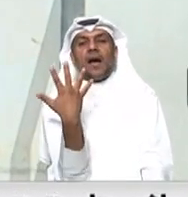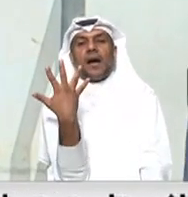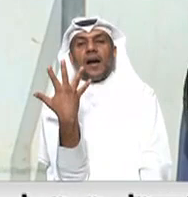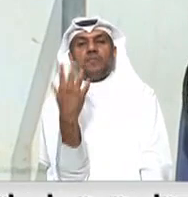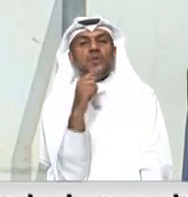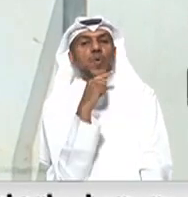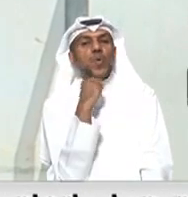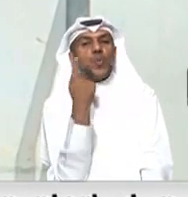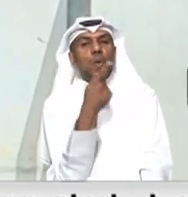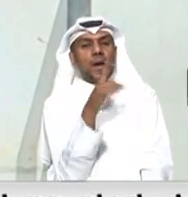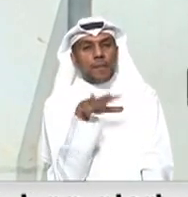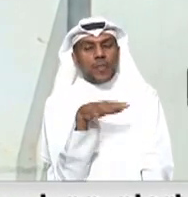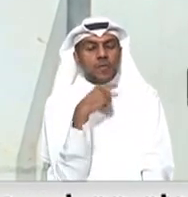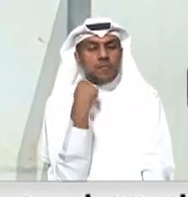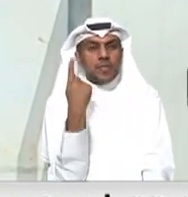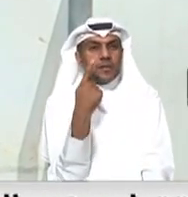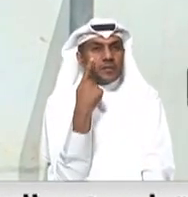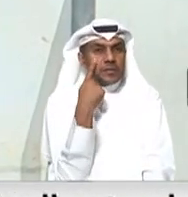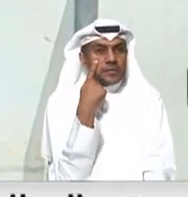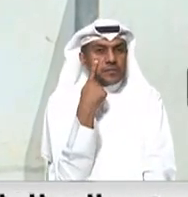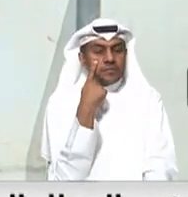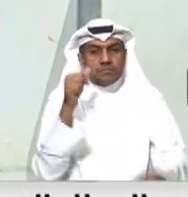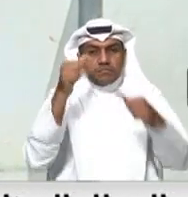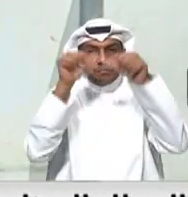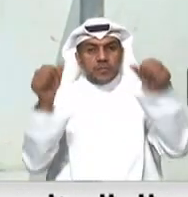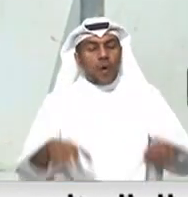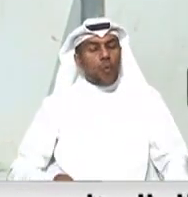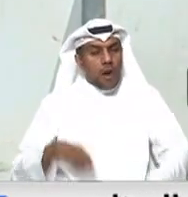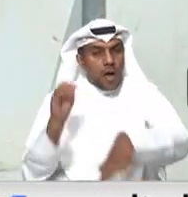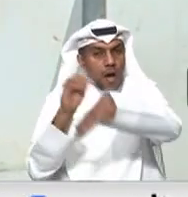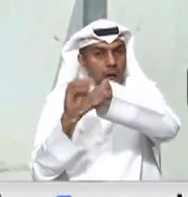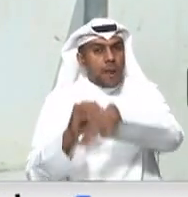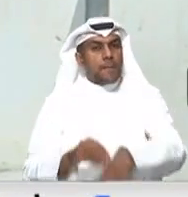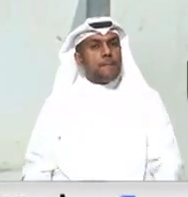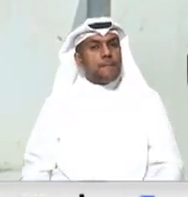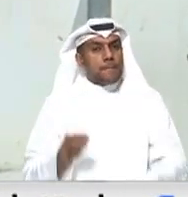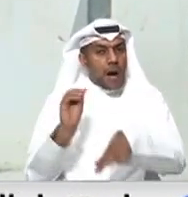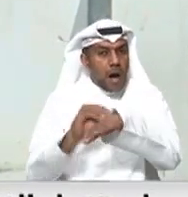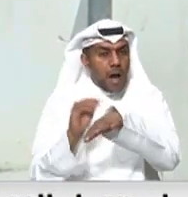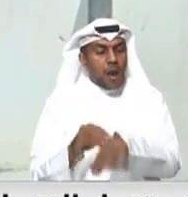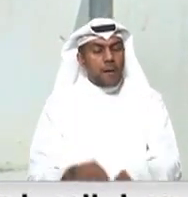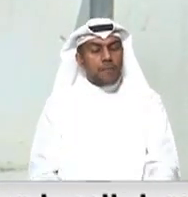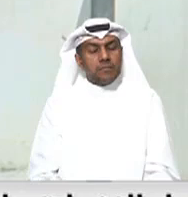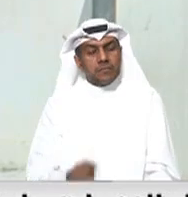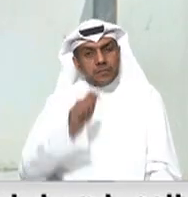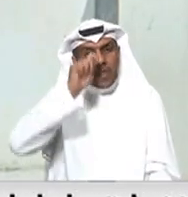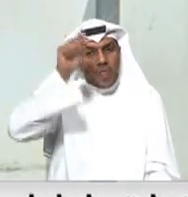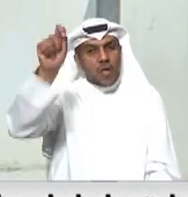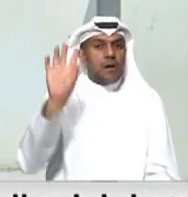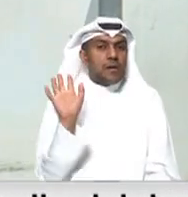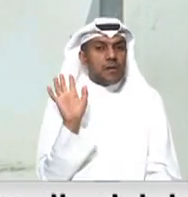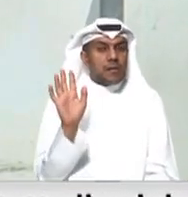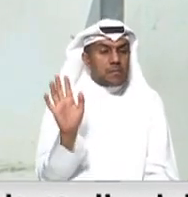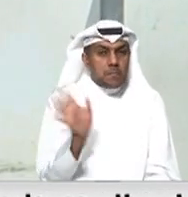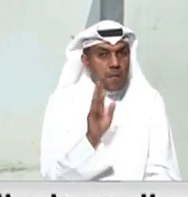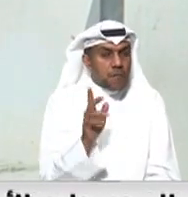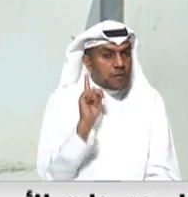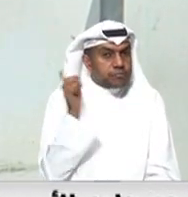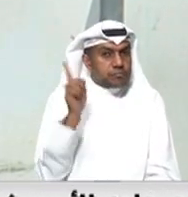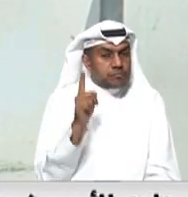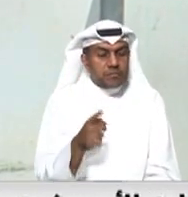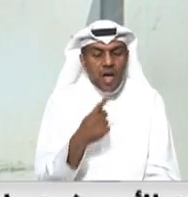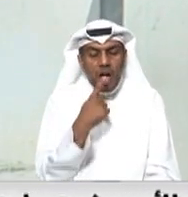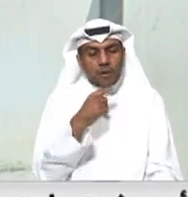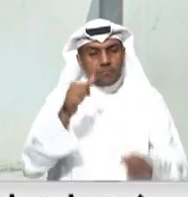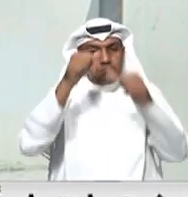الشويخ طبعا المخازن هذه احنا تم اعطاهم اخطار تم مخالفتهم وتم انذار بالغلق وما في اي استجابه